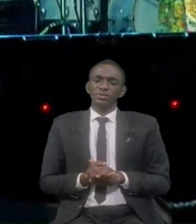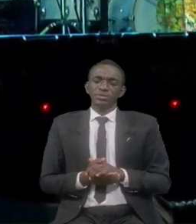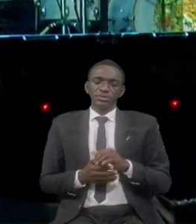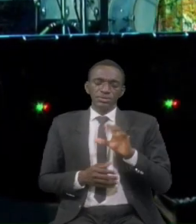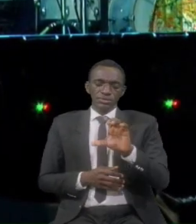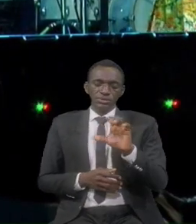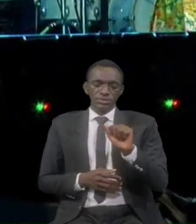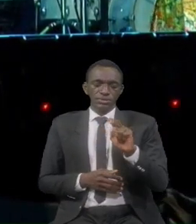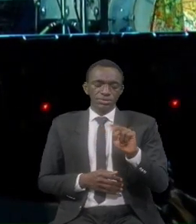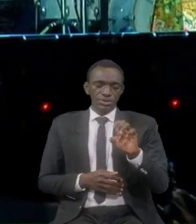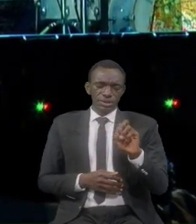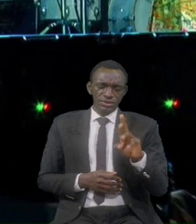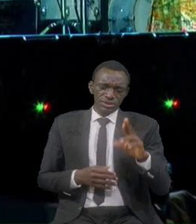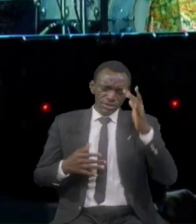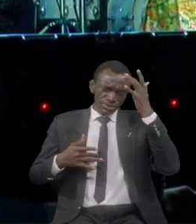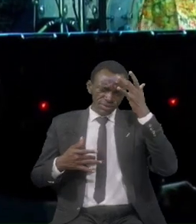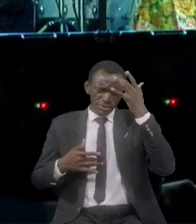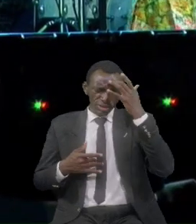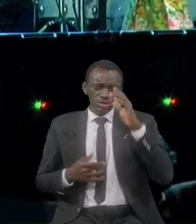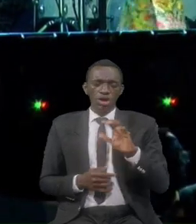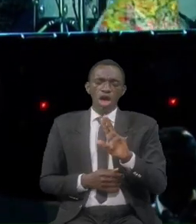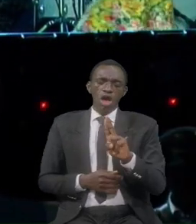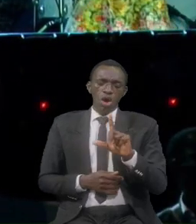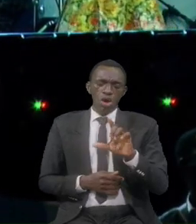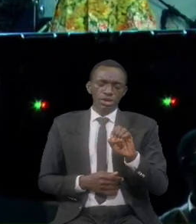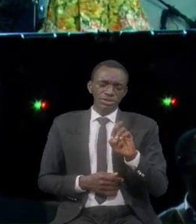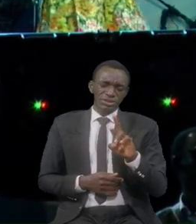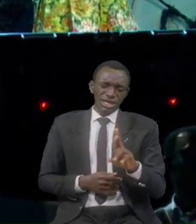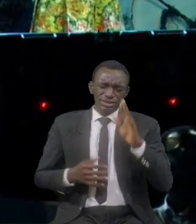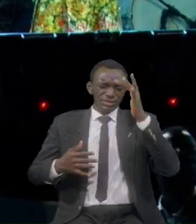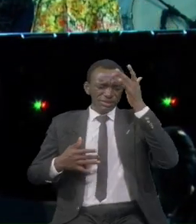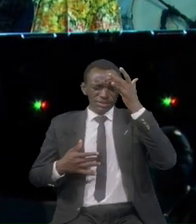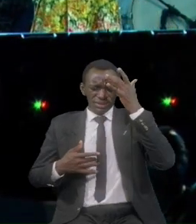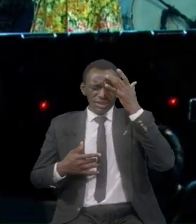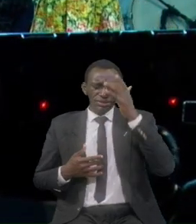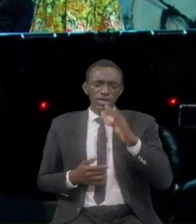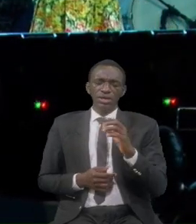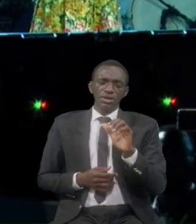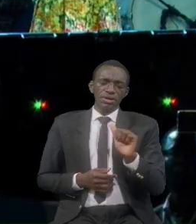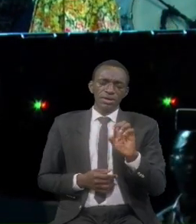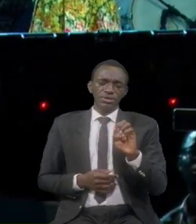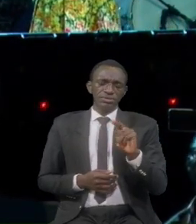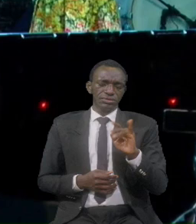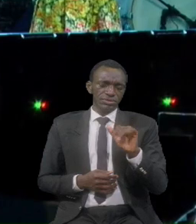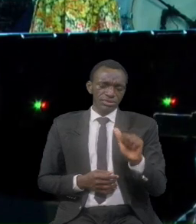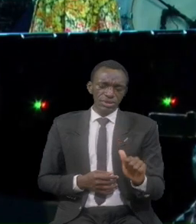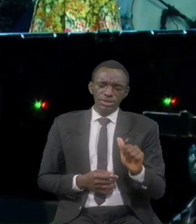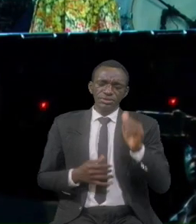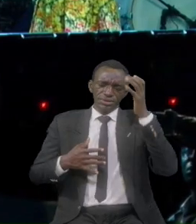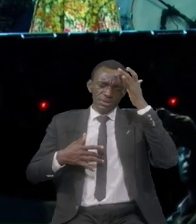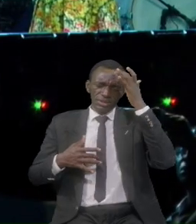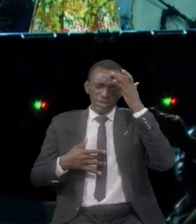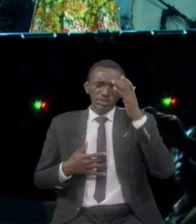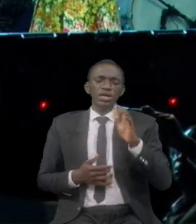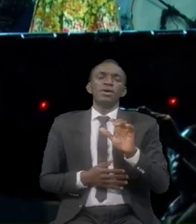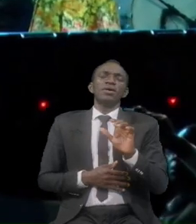Cancer? Ulcer? Hernia? Asthma? Kanang asthma, lisod na ginawa? Any problem in your